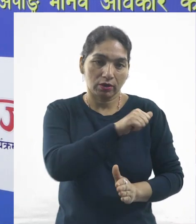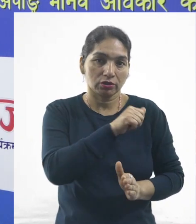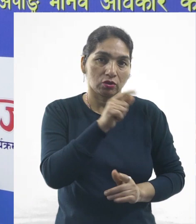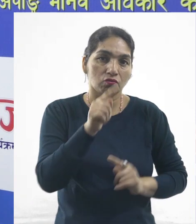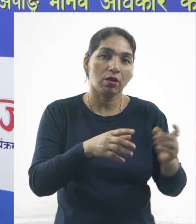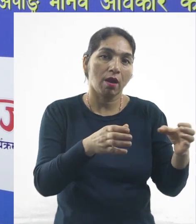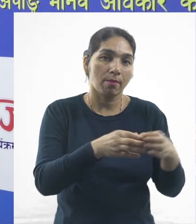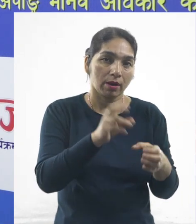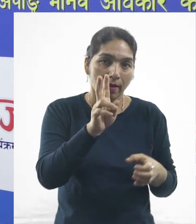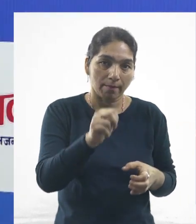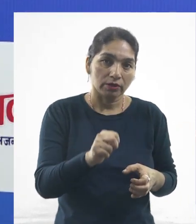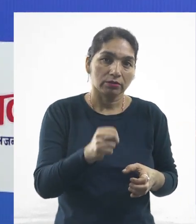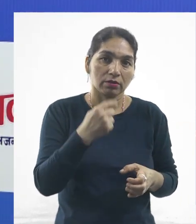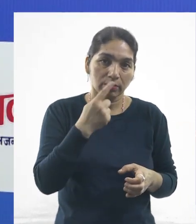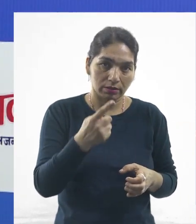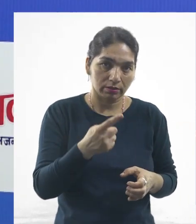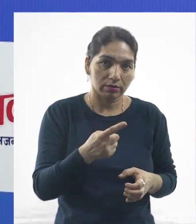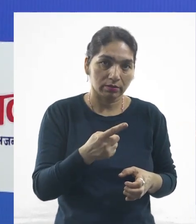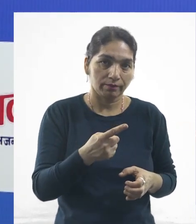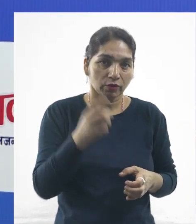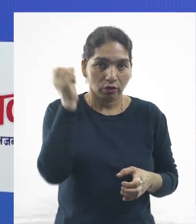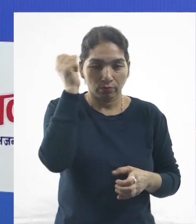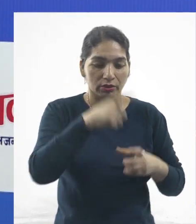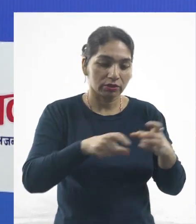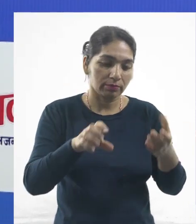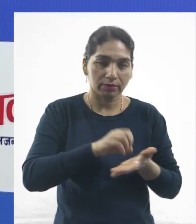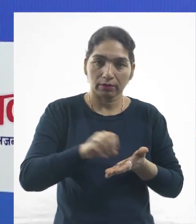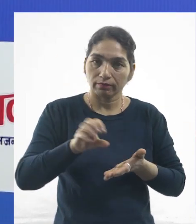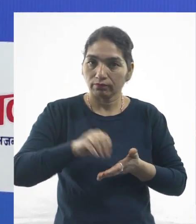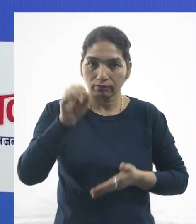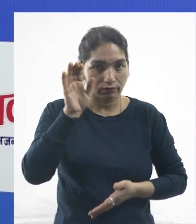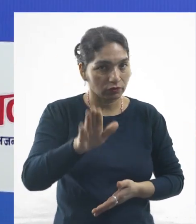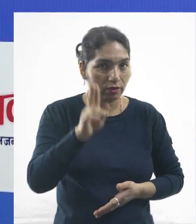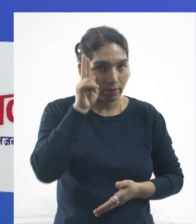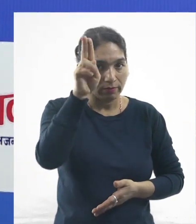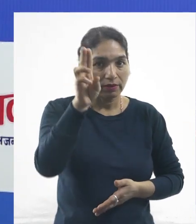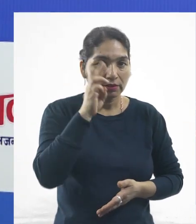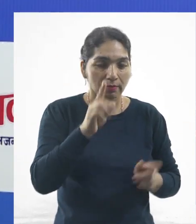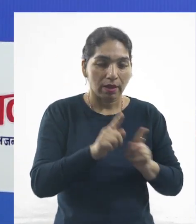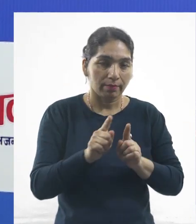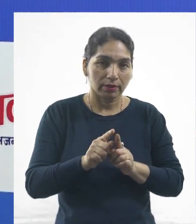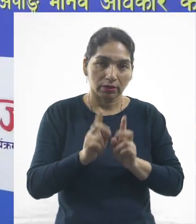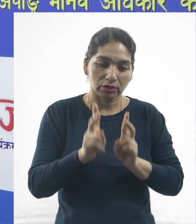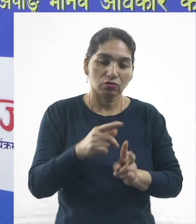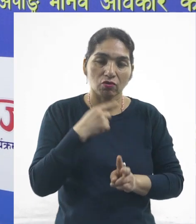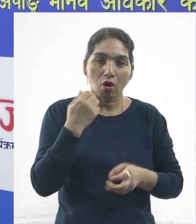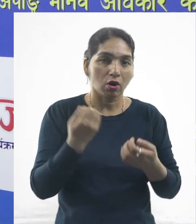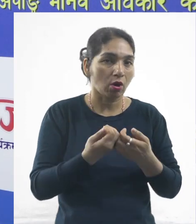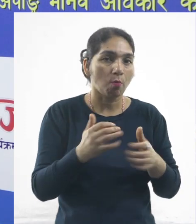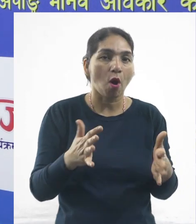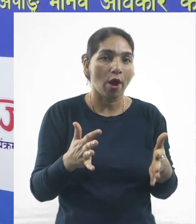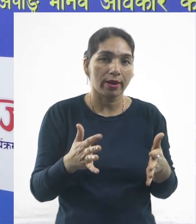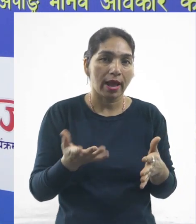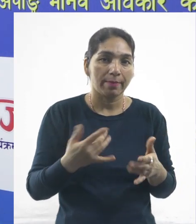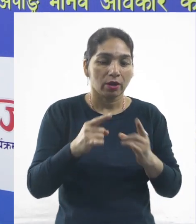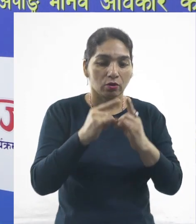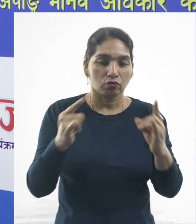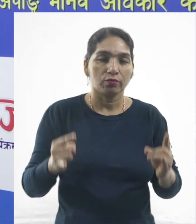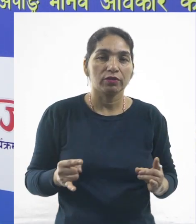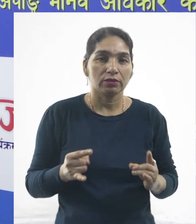त भनेर सबै गरेर मैले परिचय पत्र दिने गरेको छु र आगामी दिनमा चाहिँ यसो गरेर मात्रै नहुने रहेछ हामीले घुम्ती